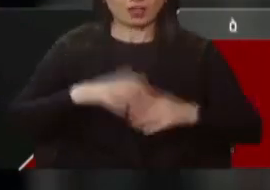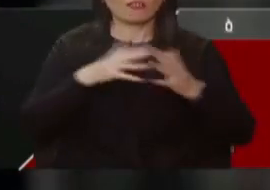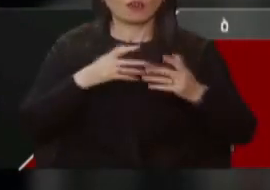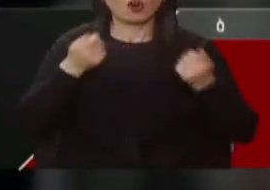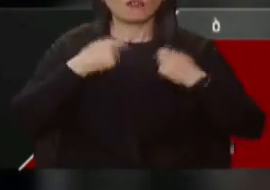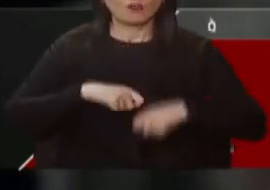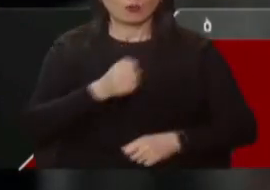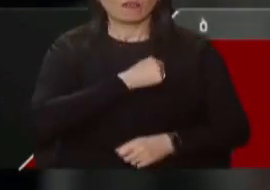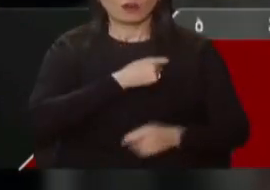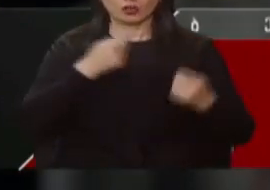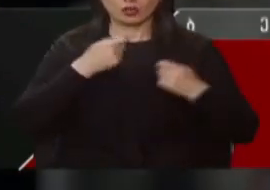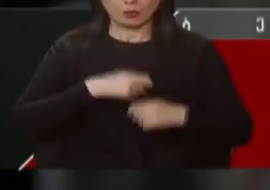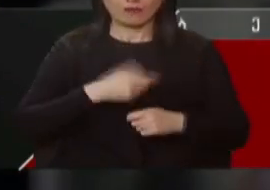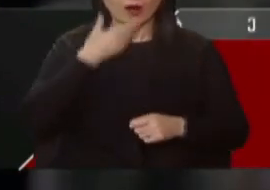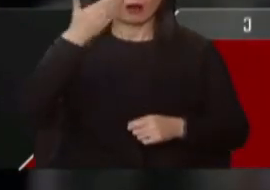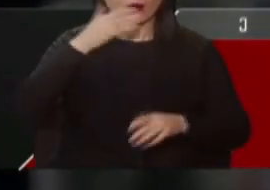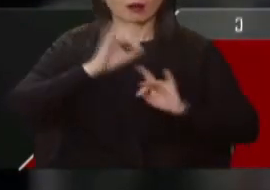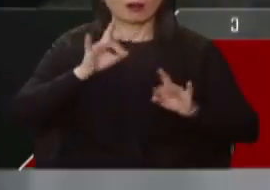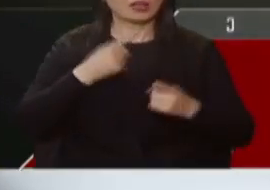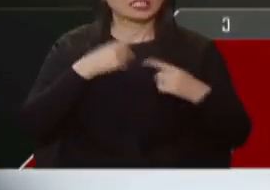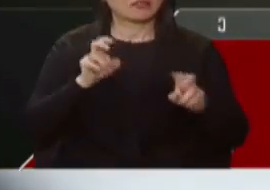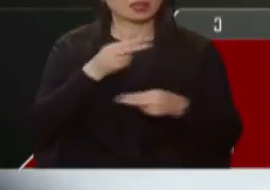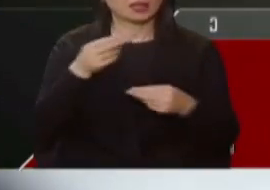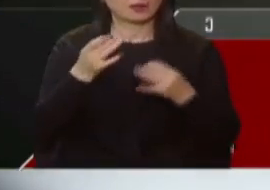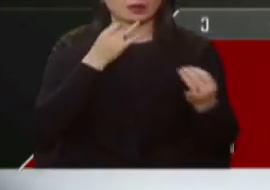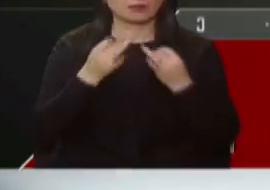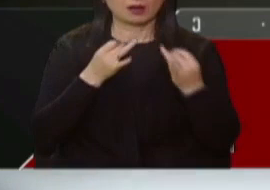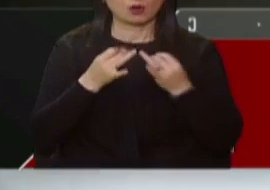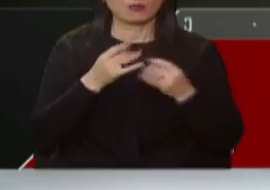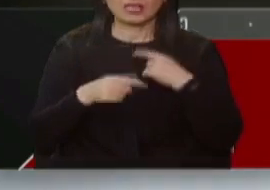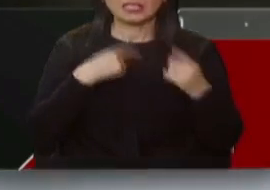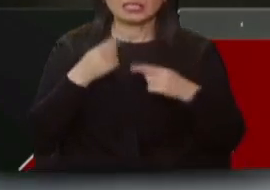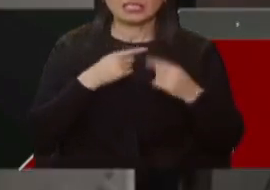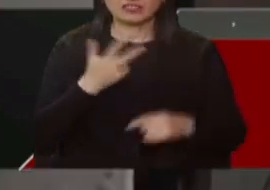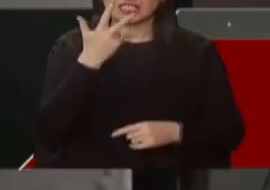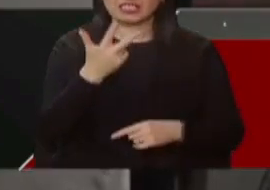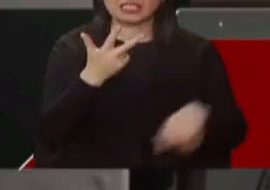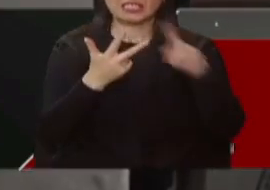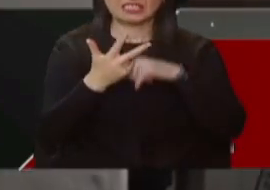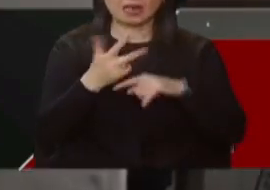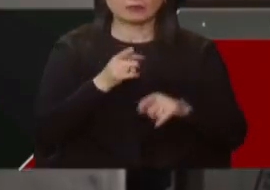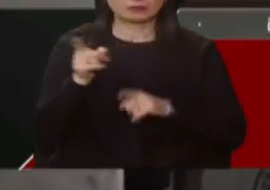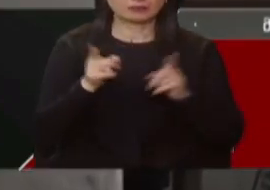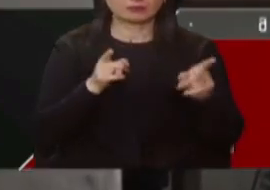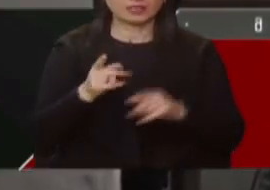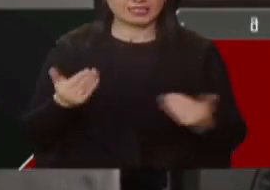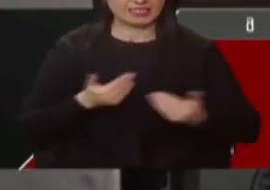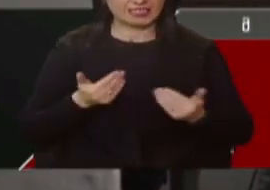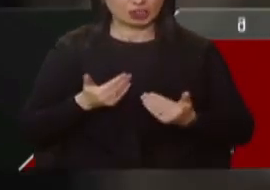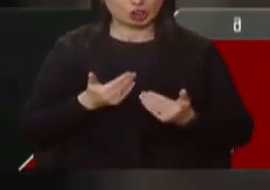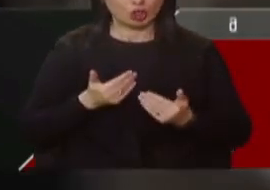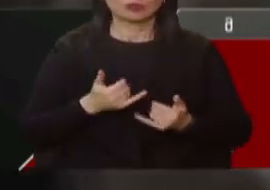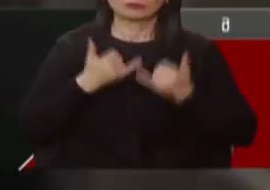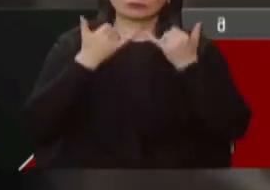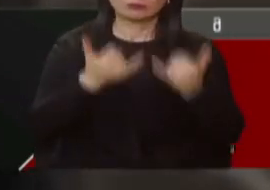prezidenti sagangebot chatsarel mimartvashi, amjrat sul sva temaze saubrobs da saubarshi sam dziritet saqrden sishvelieps. Sitsotskhles,